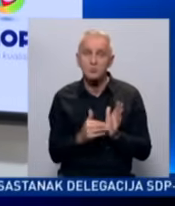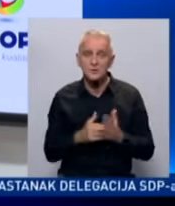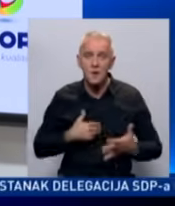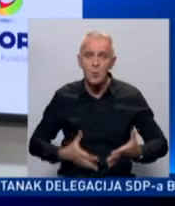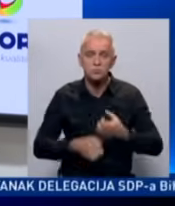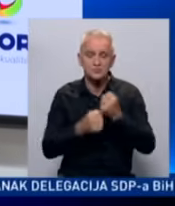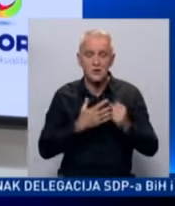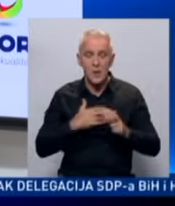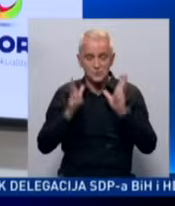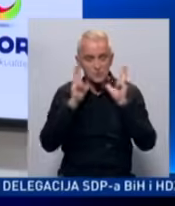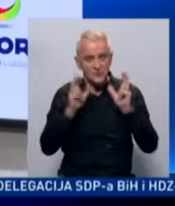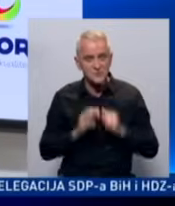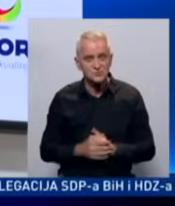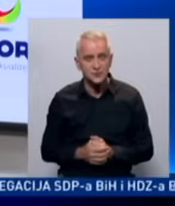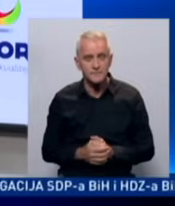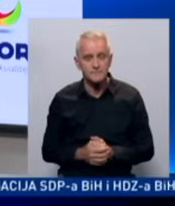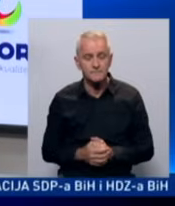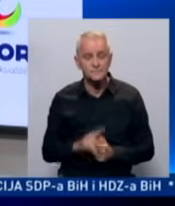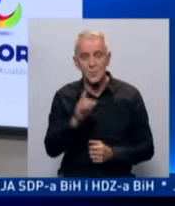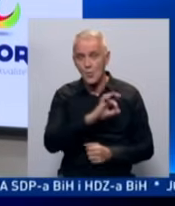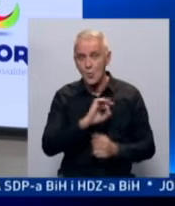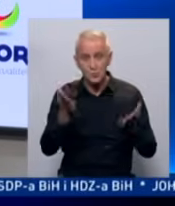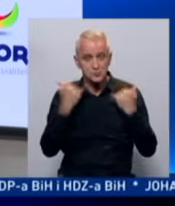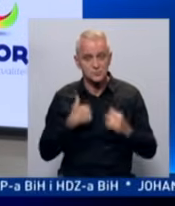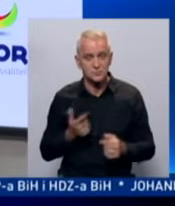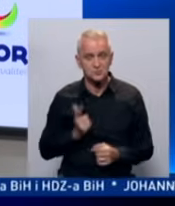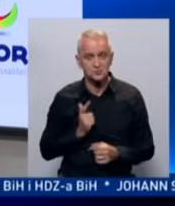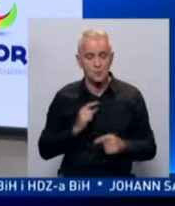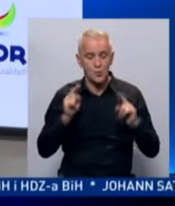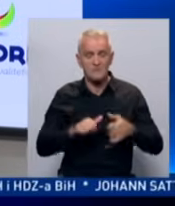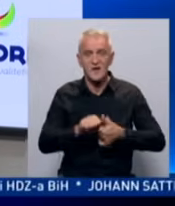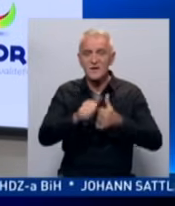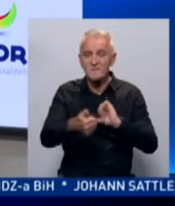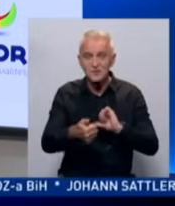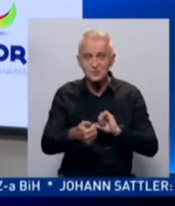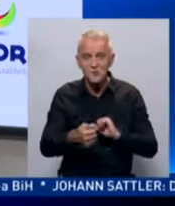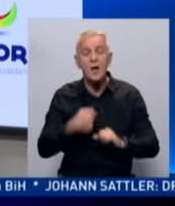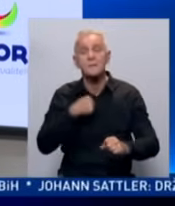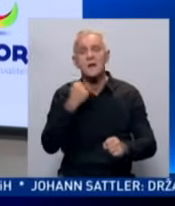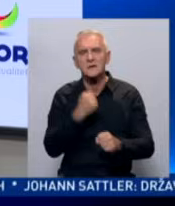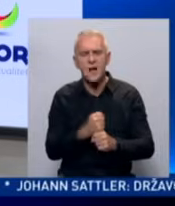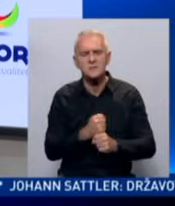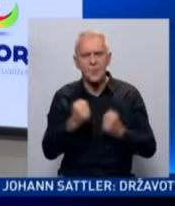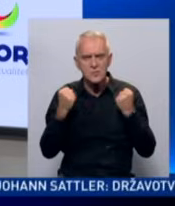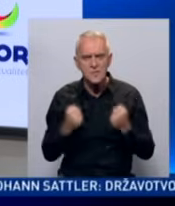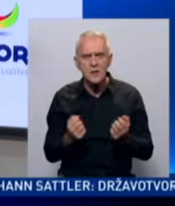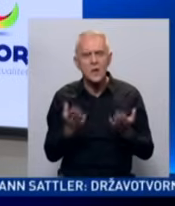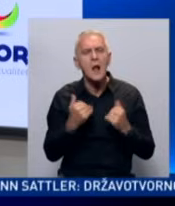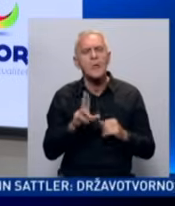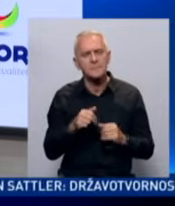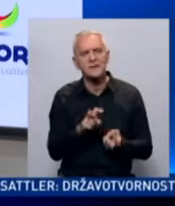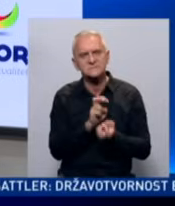podrška naših navijača. U odličnoj atmosferi dočekujemo ovaj revanš, radimo jako, ali ima tu i